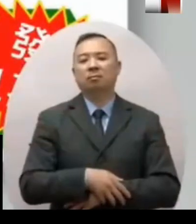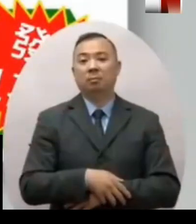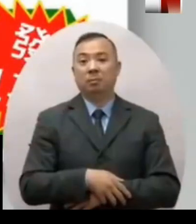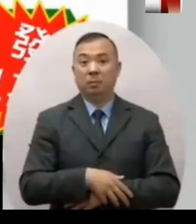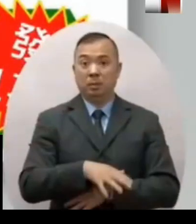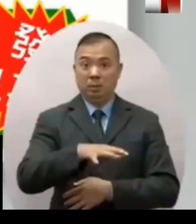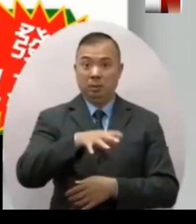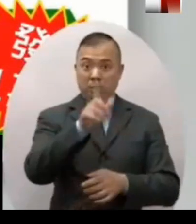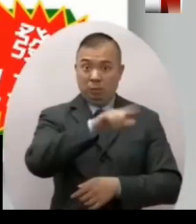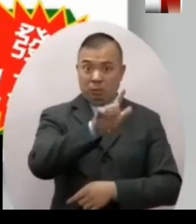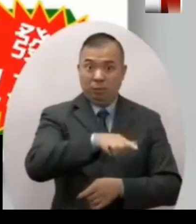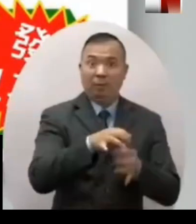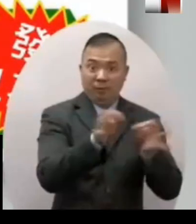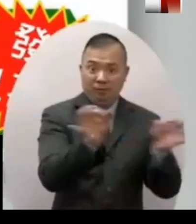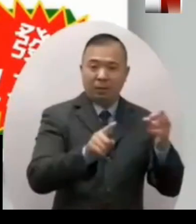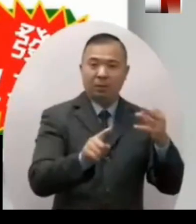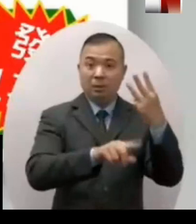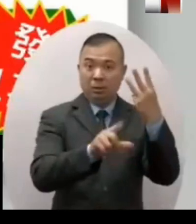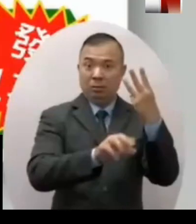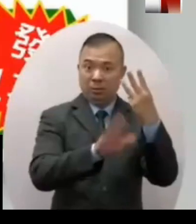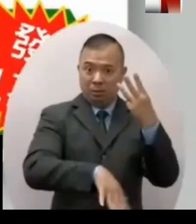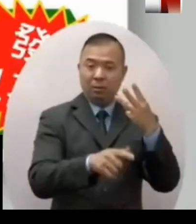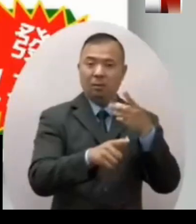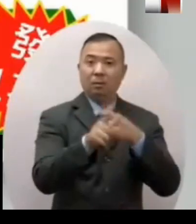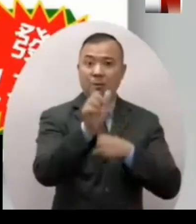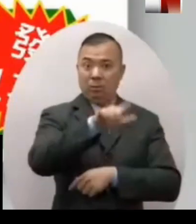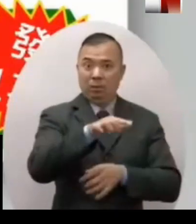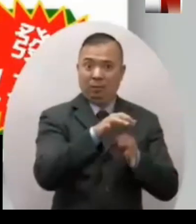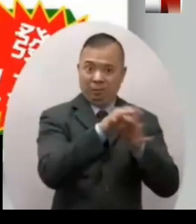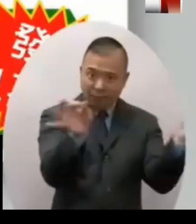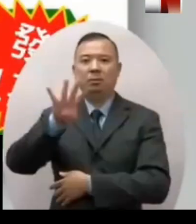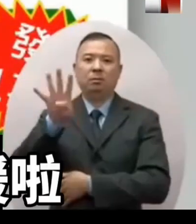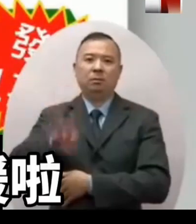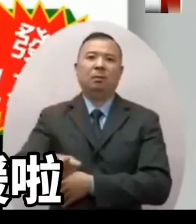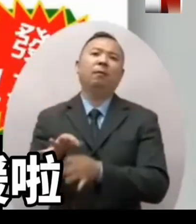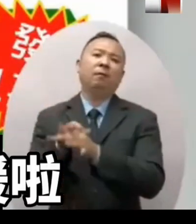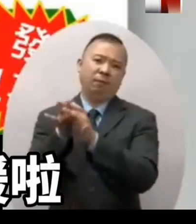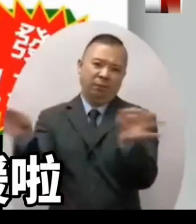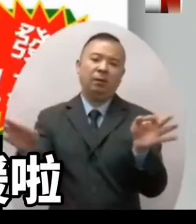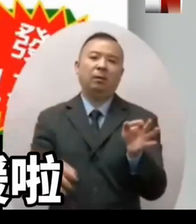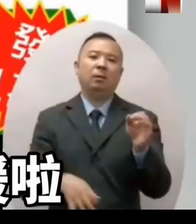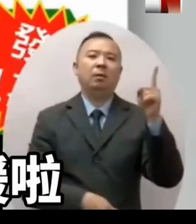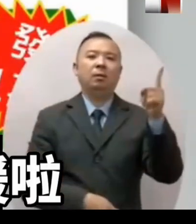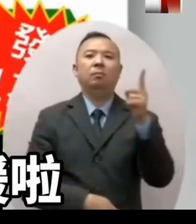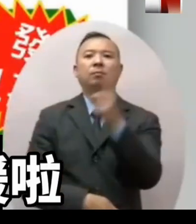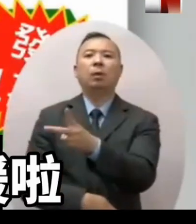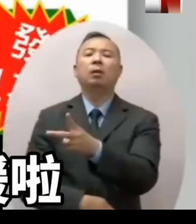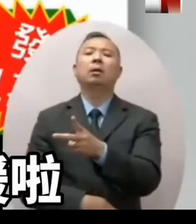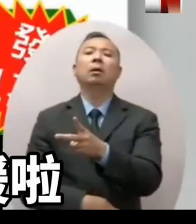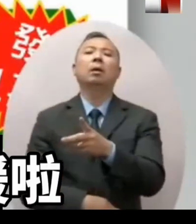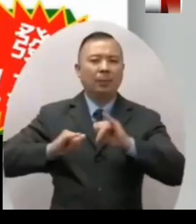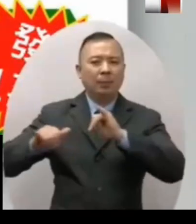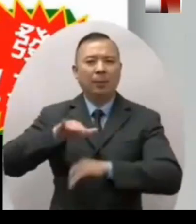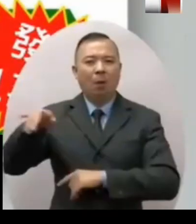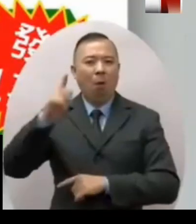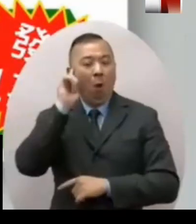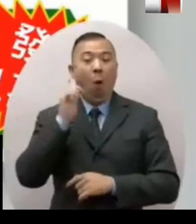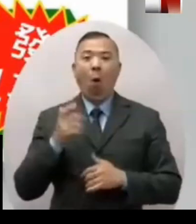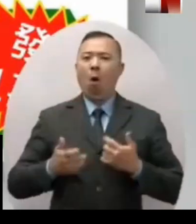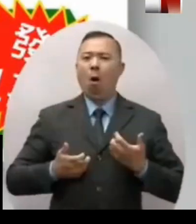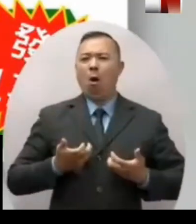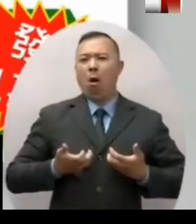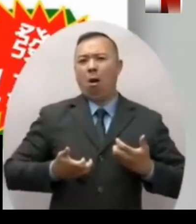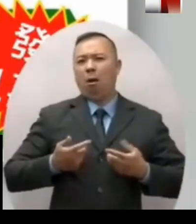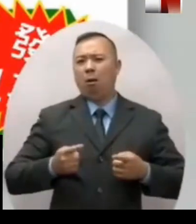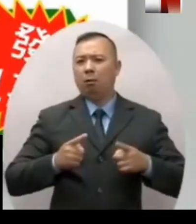6000，3月底发6000，以后再发4000，再发一次4000，这下就温暖了。大人哥就是